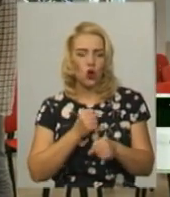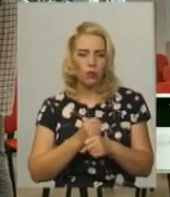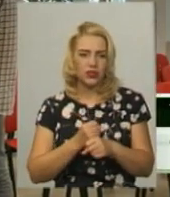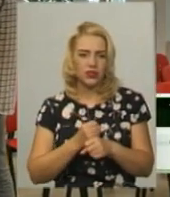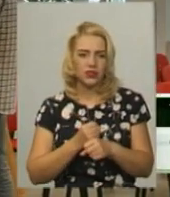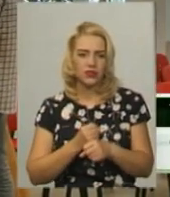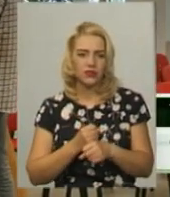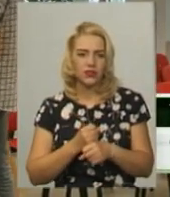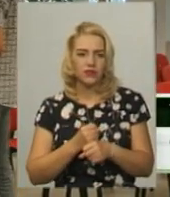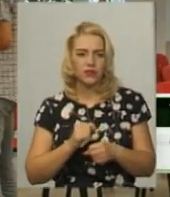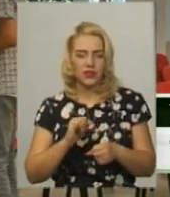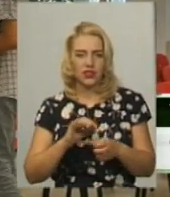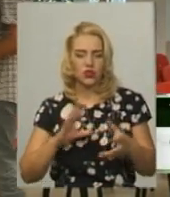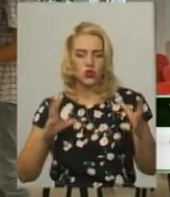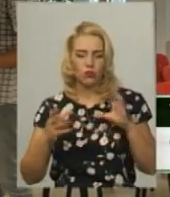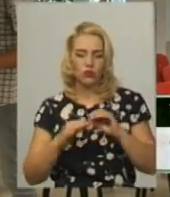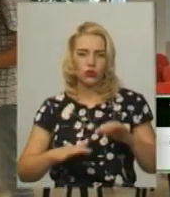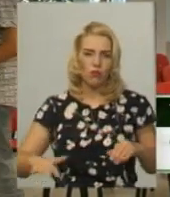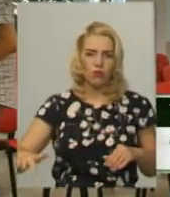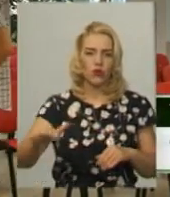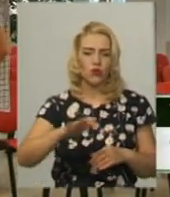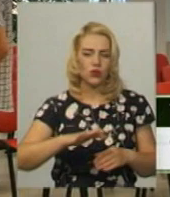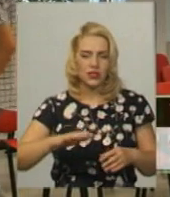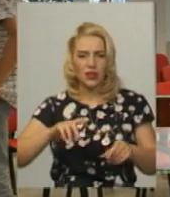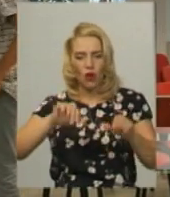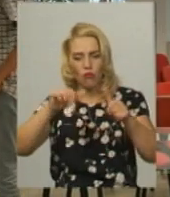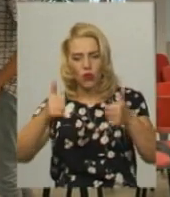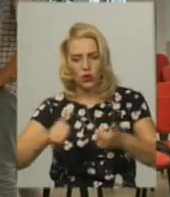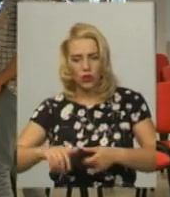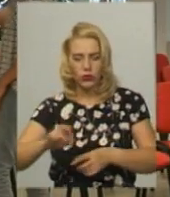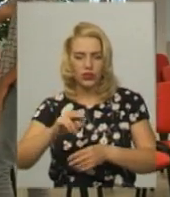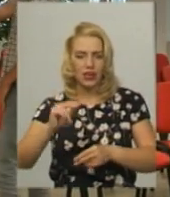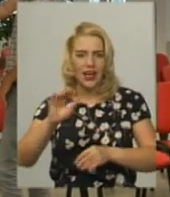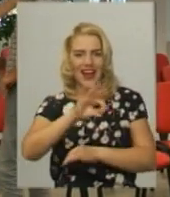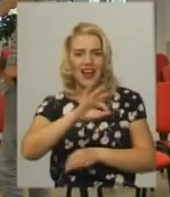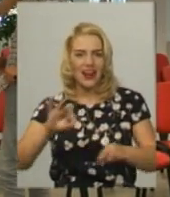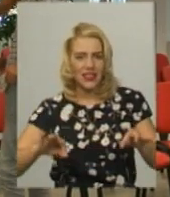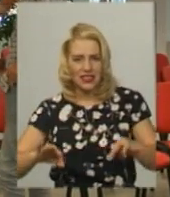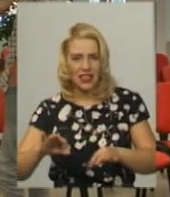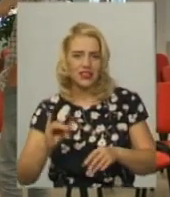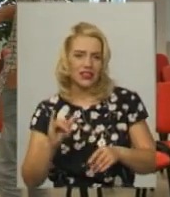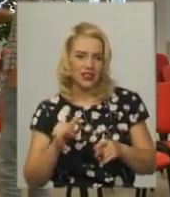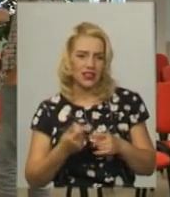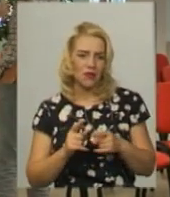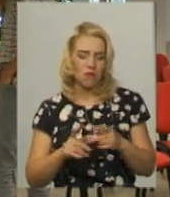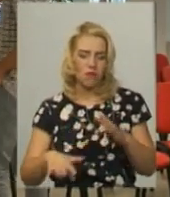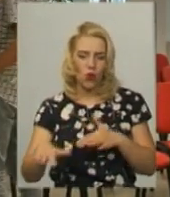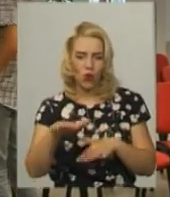які формують простір, моделюють його, креслять, працюють з простором. Крім того, що вони вміють його